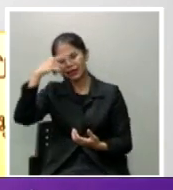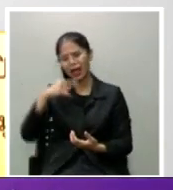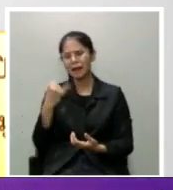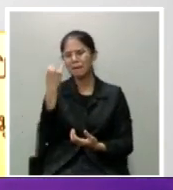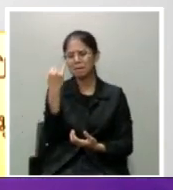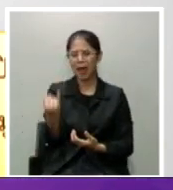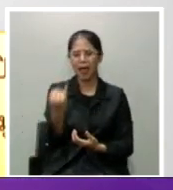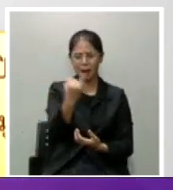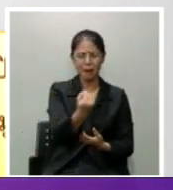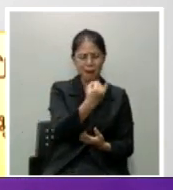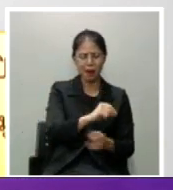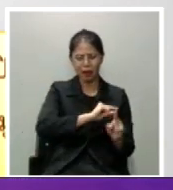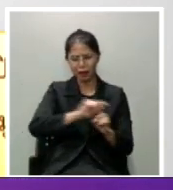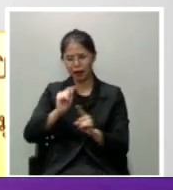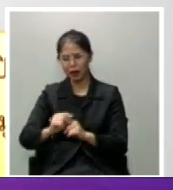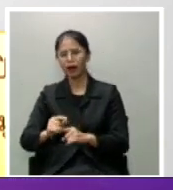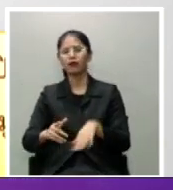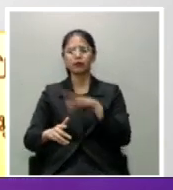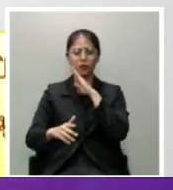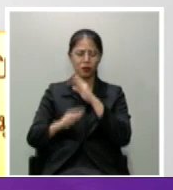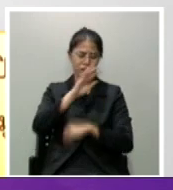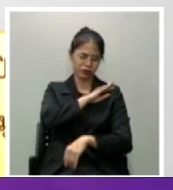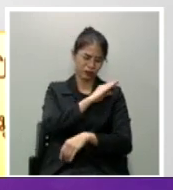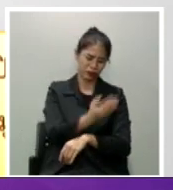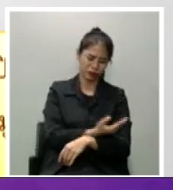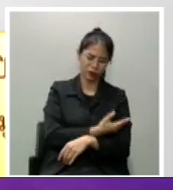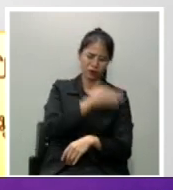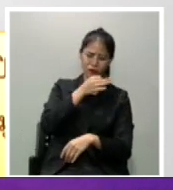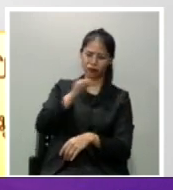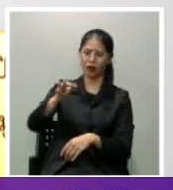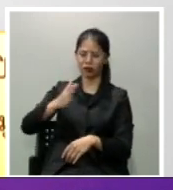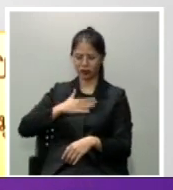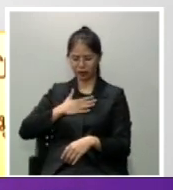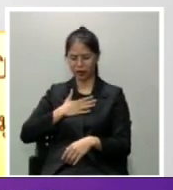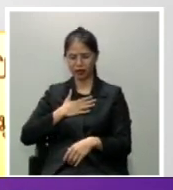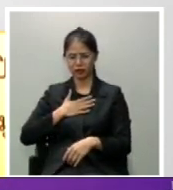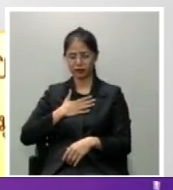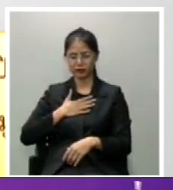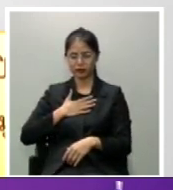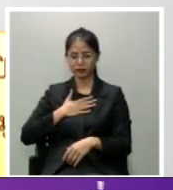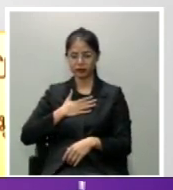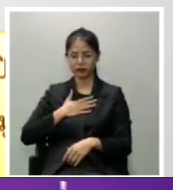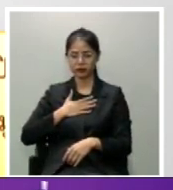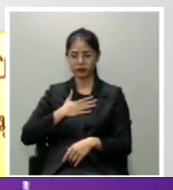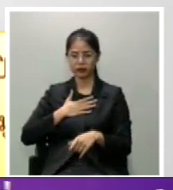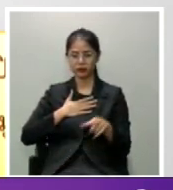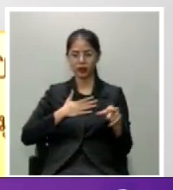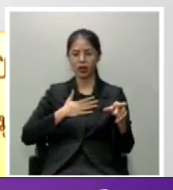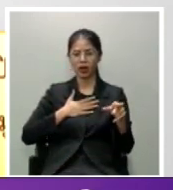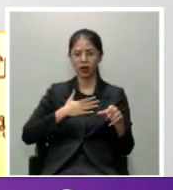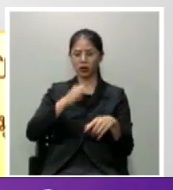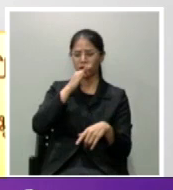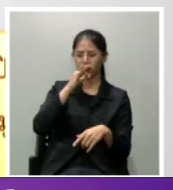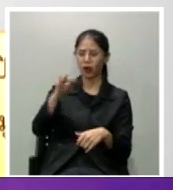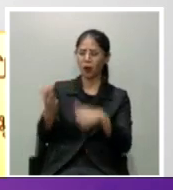รวดฟิลิปปินส์จะเล่นงานเราเราจะยืดอกบอกว่าอย่างมากคุณก็จะเล่นงานขึ้น